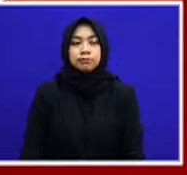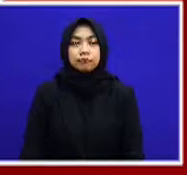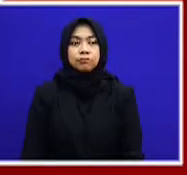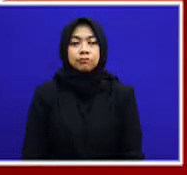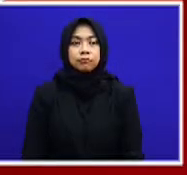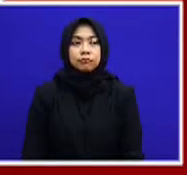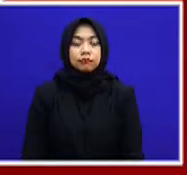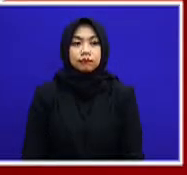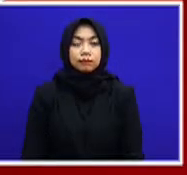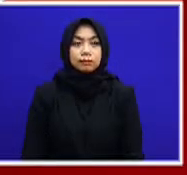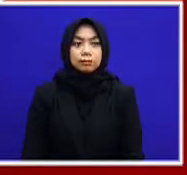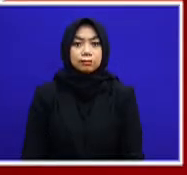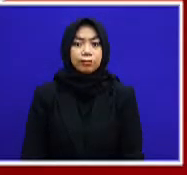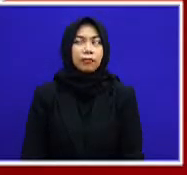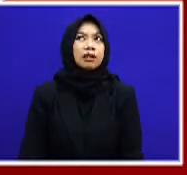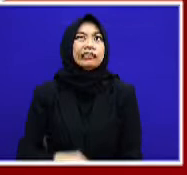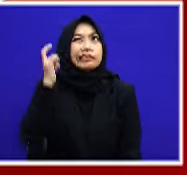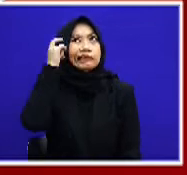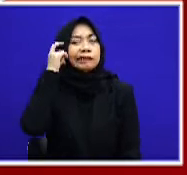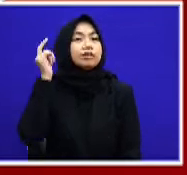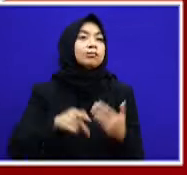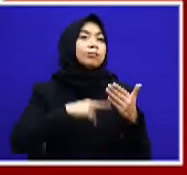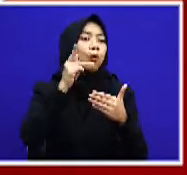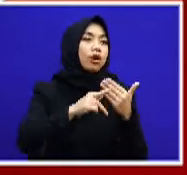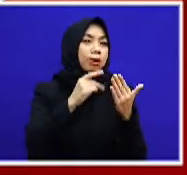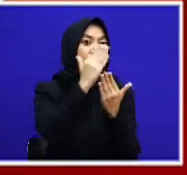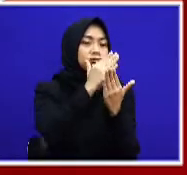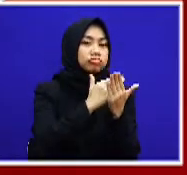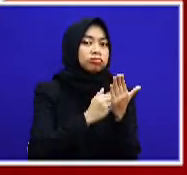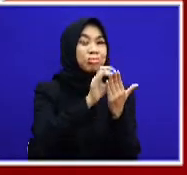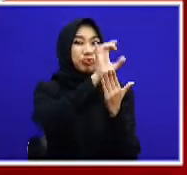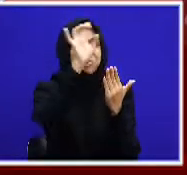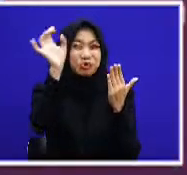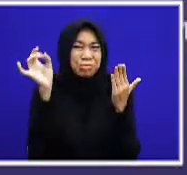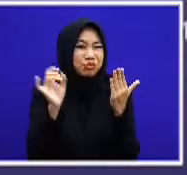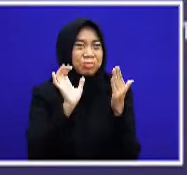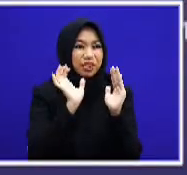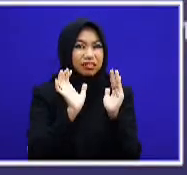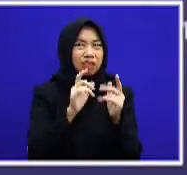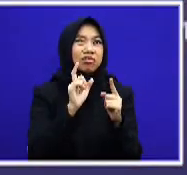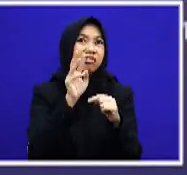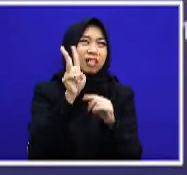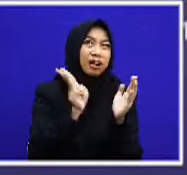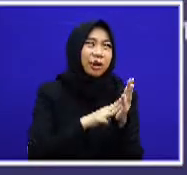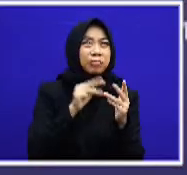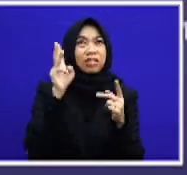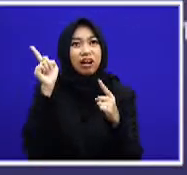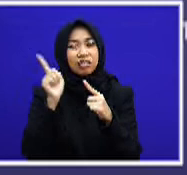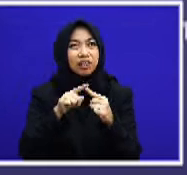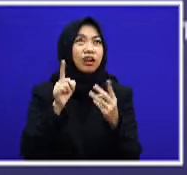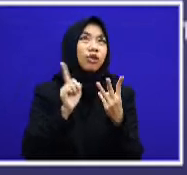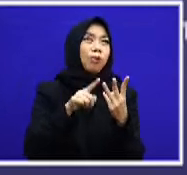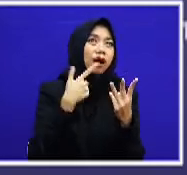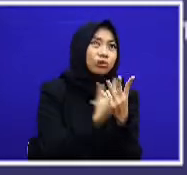sebenarnya kita sudah relatif cukup banyak ya, kebijakannya, kebijakan berlapis betulan gitu, mulai dari 3M, 3T, dan